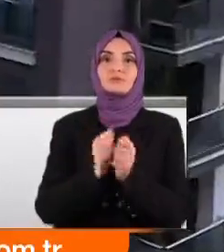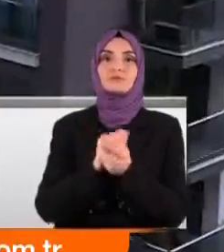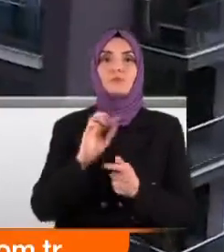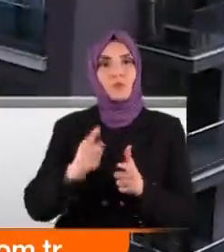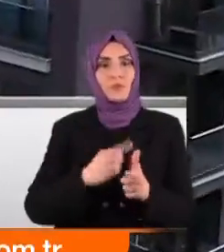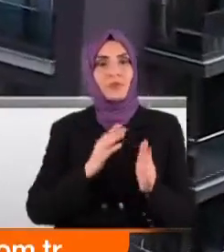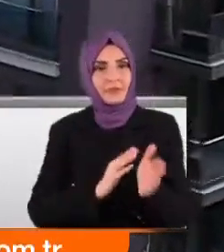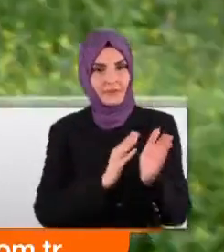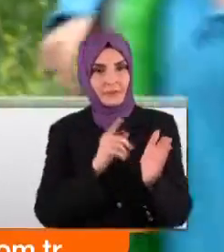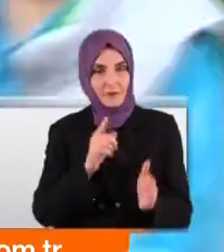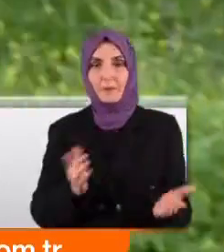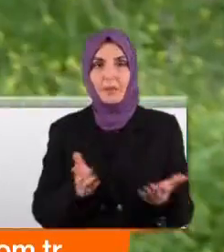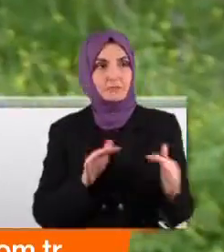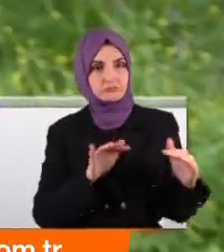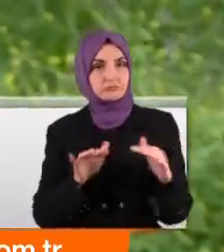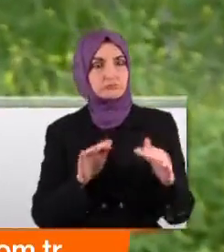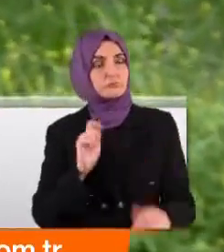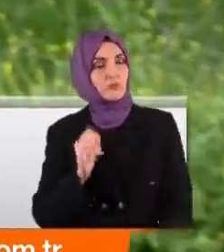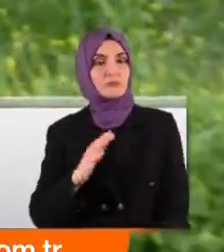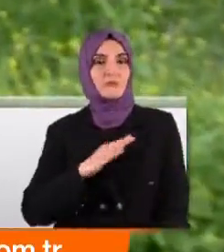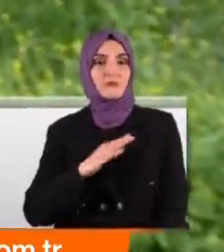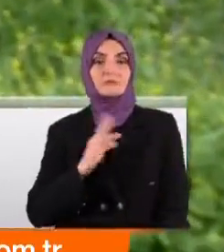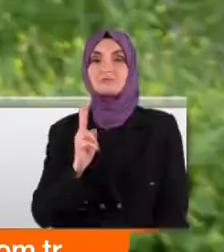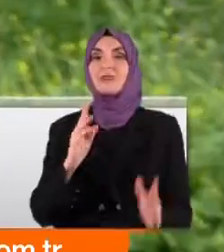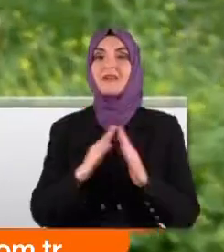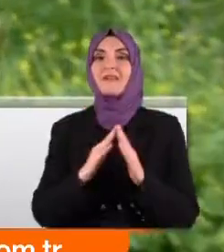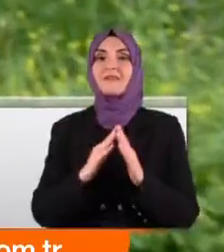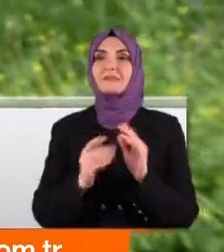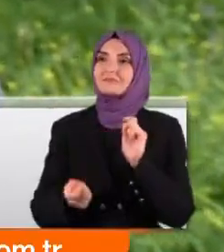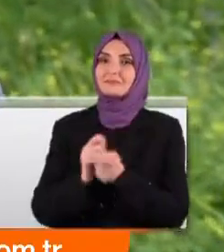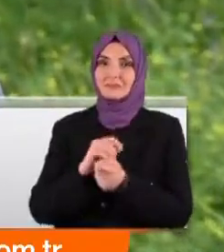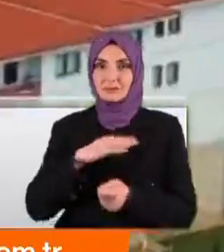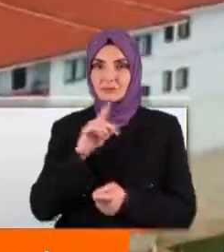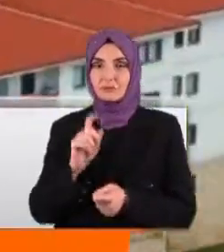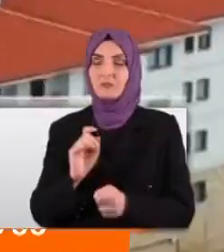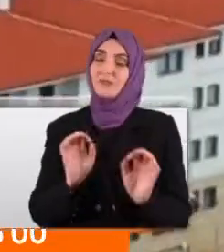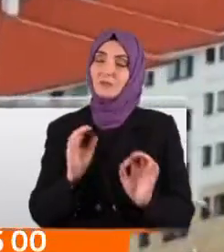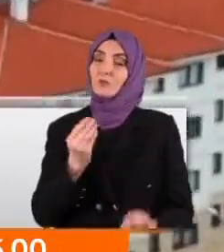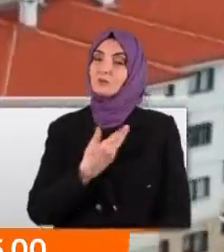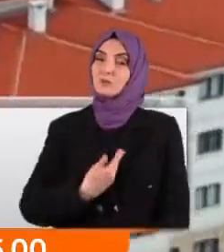artarak devam ediyor. Evlerinizin dönüşüme girmesini istiyor musunuz? Evet. Hem de çok isterim.